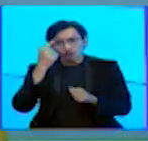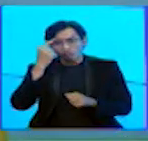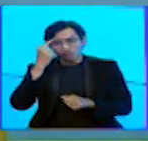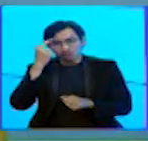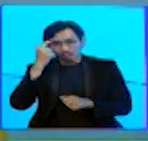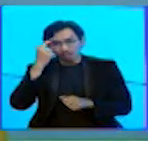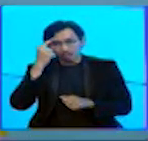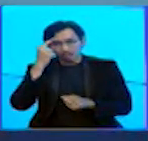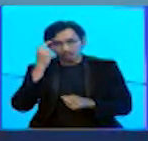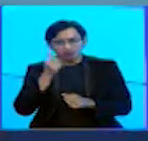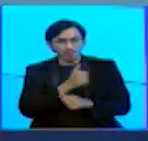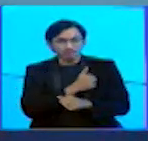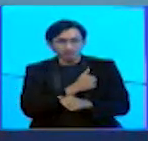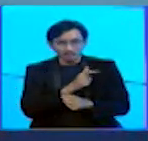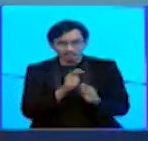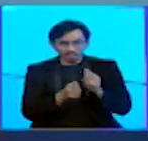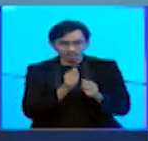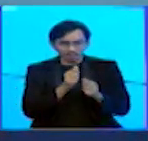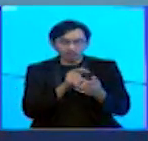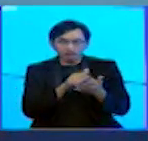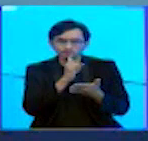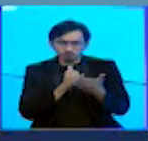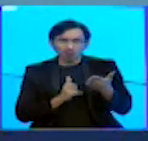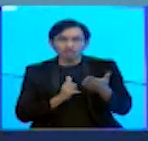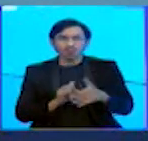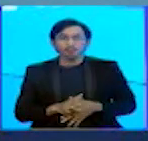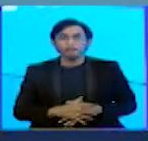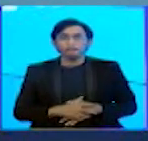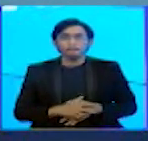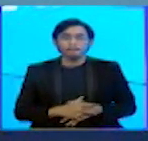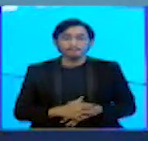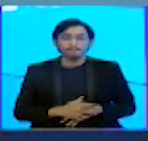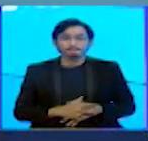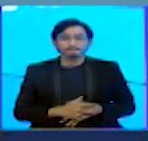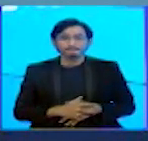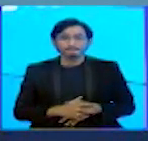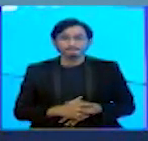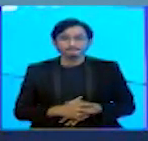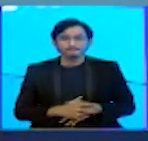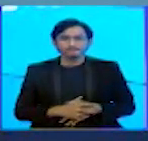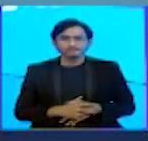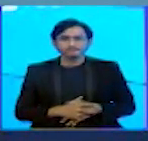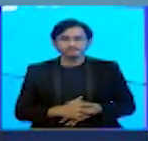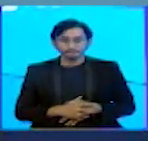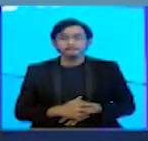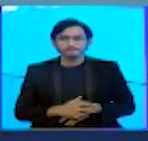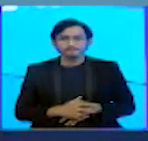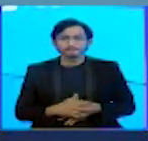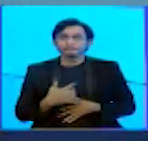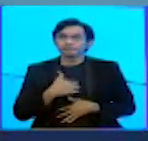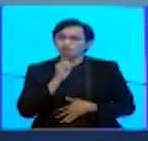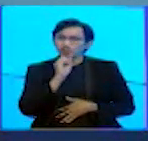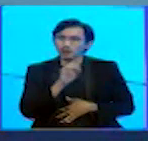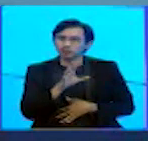kan ditanyakan, apakah saya merayakan hari raya, mengucapkan selamat hari raya bagi teman pegawai yang lain. Nah,